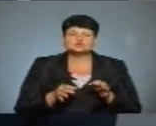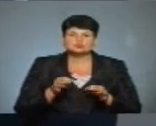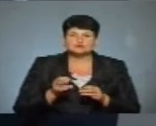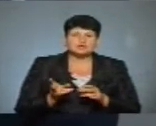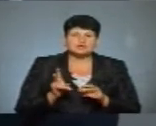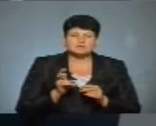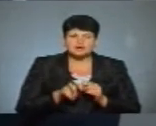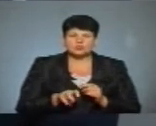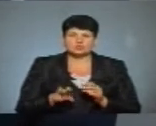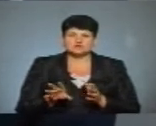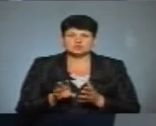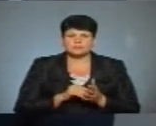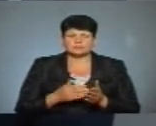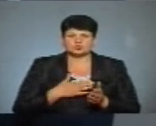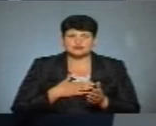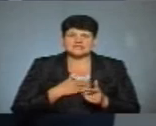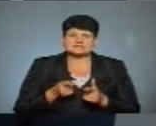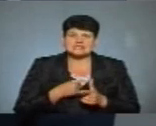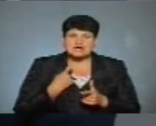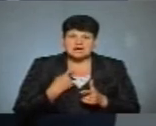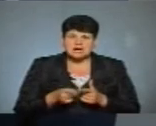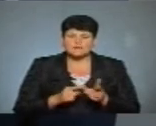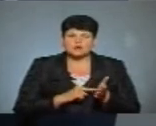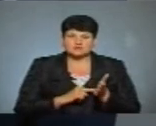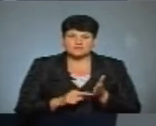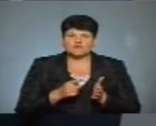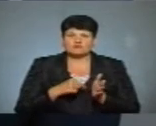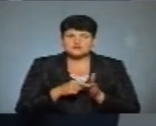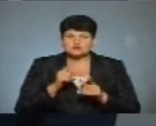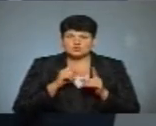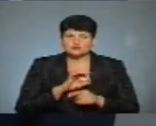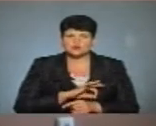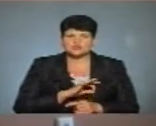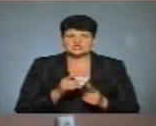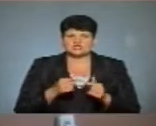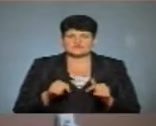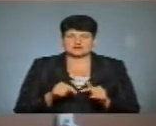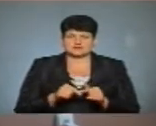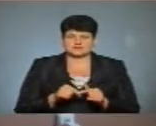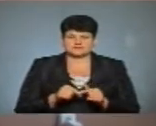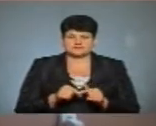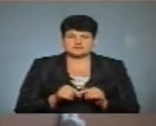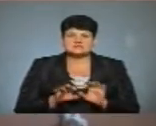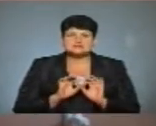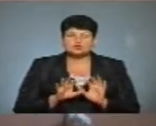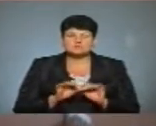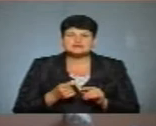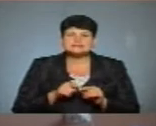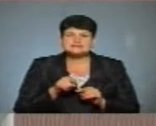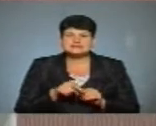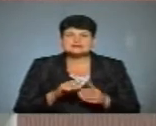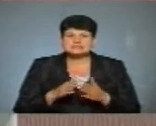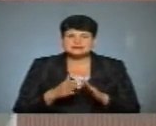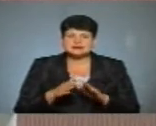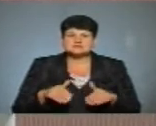з примірниками, копіями до нас. Або, наголошую, міську раду у юридичній. За коментарем щодо цієї ситуації